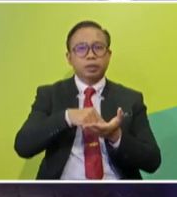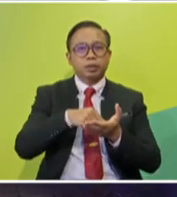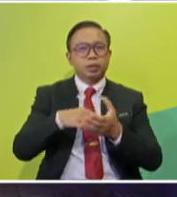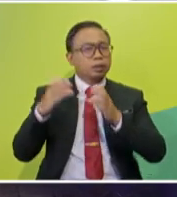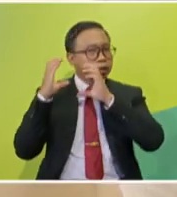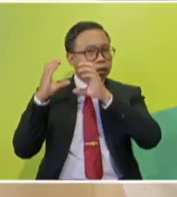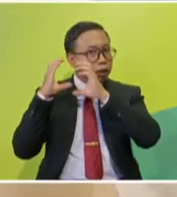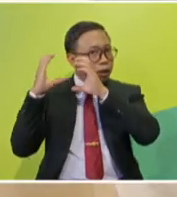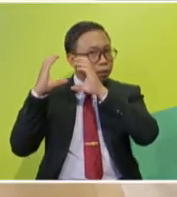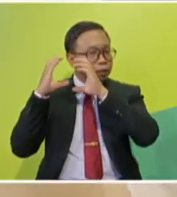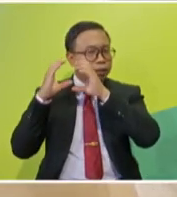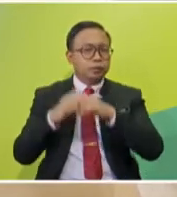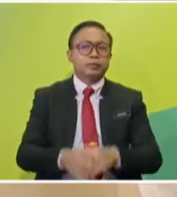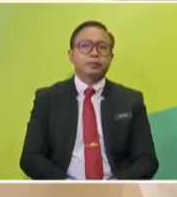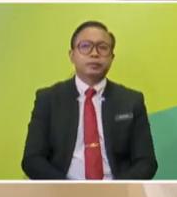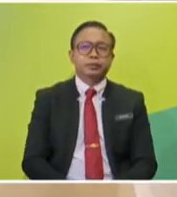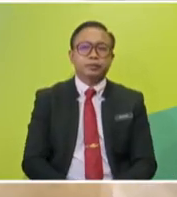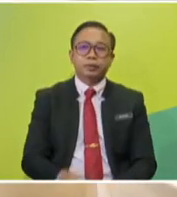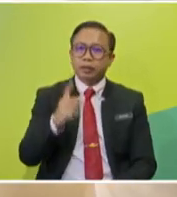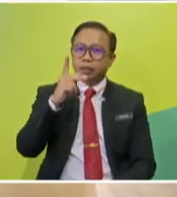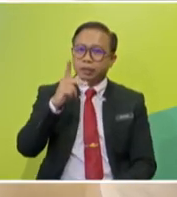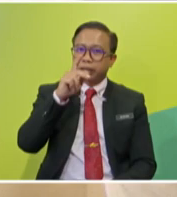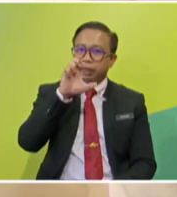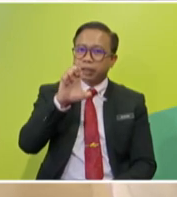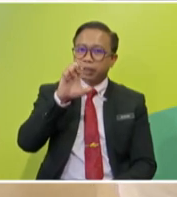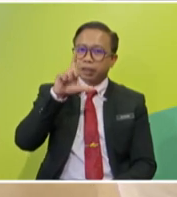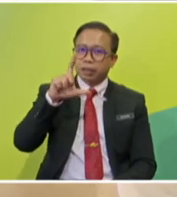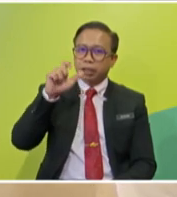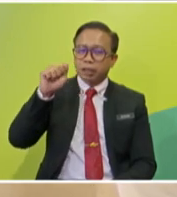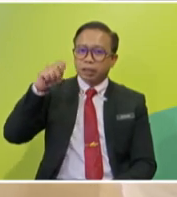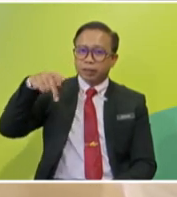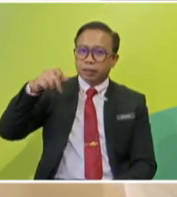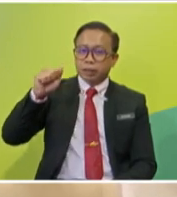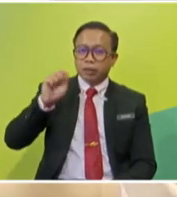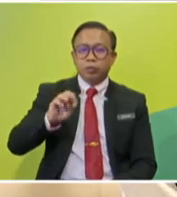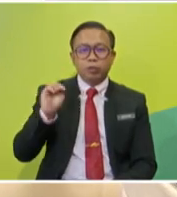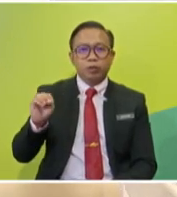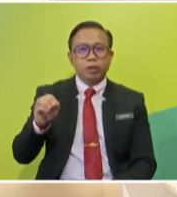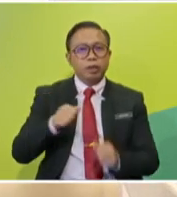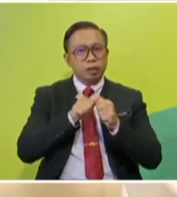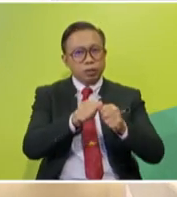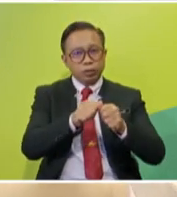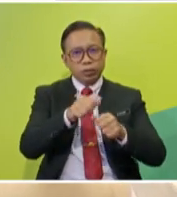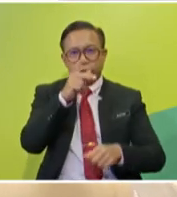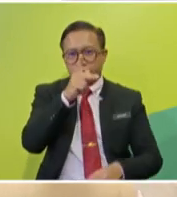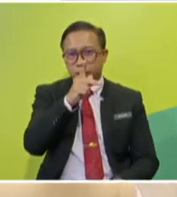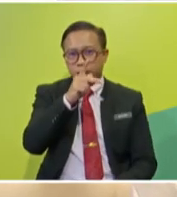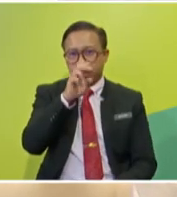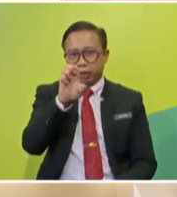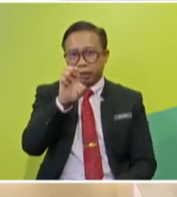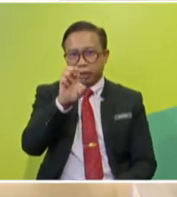kelapa kelapa Oke mudah-mudahan rumah ikut sama-sama ke